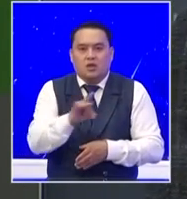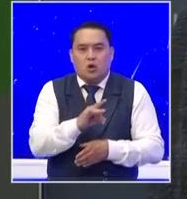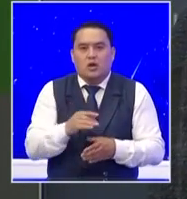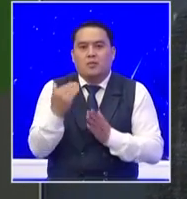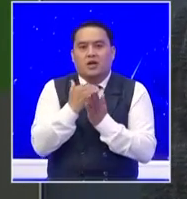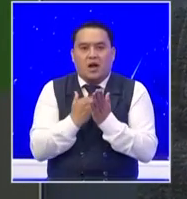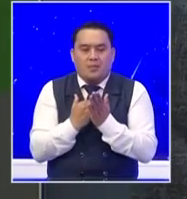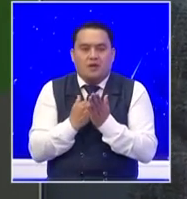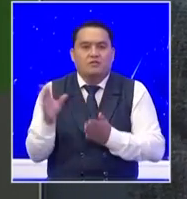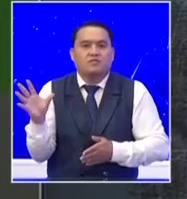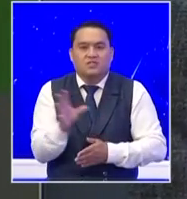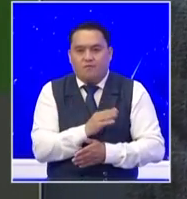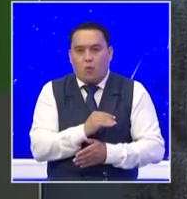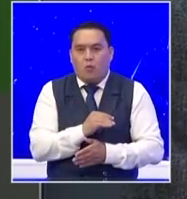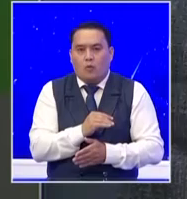программы. Всего